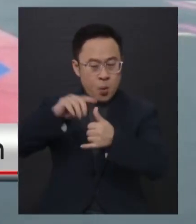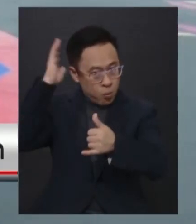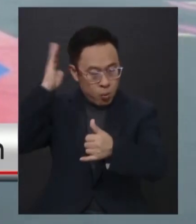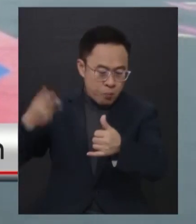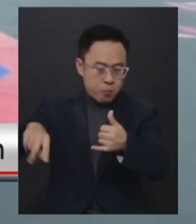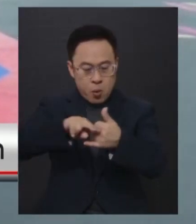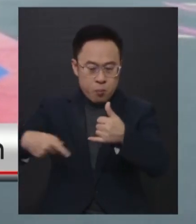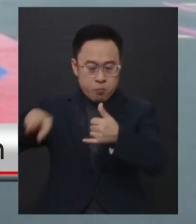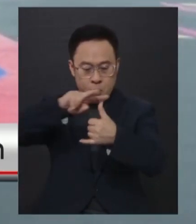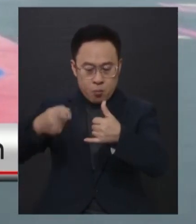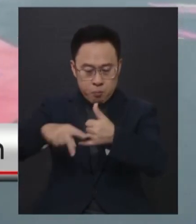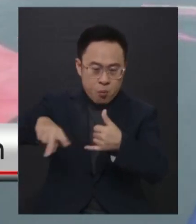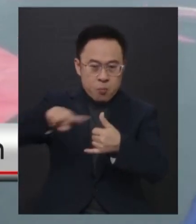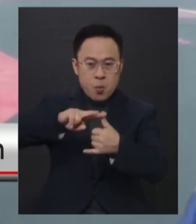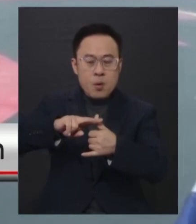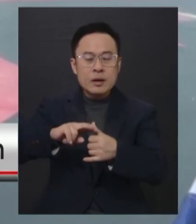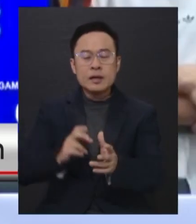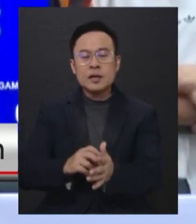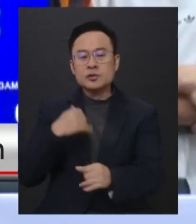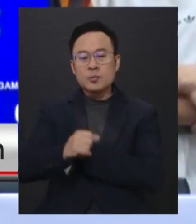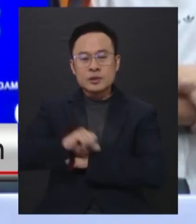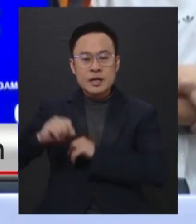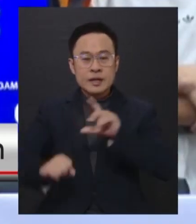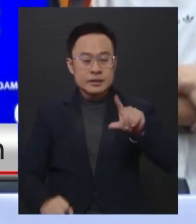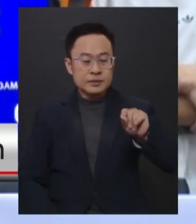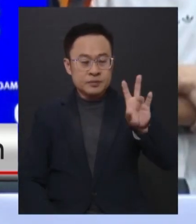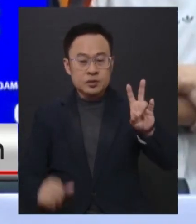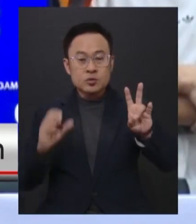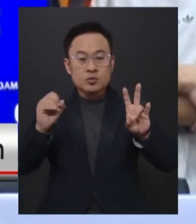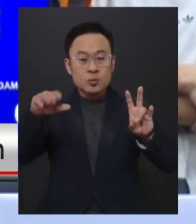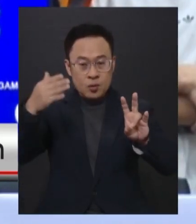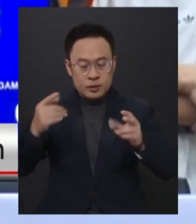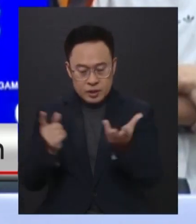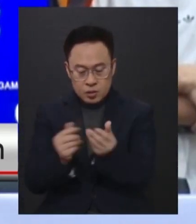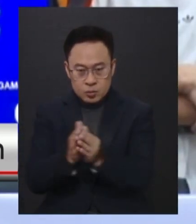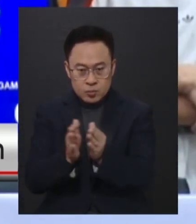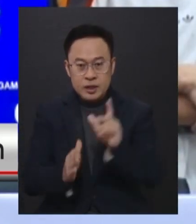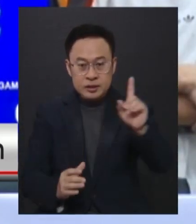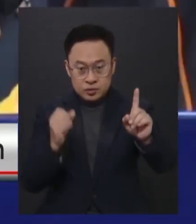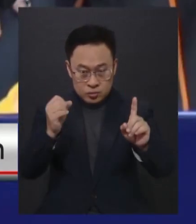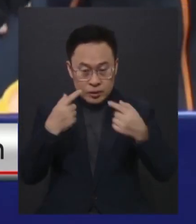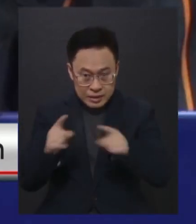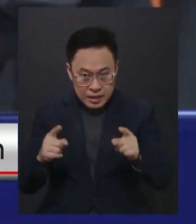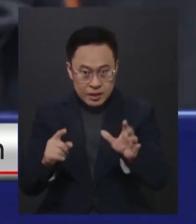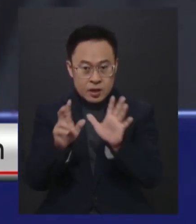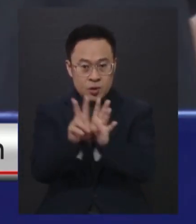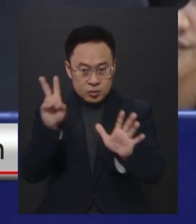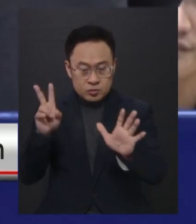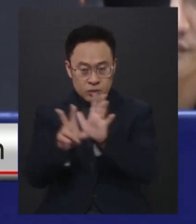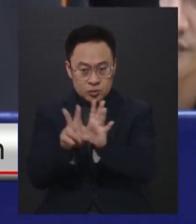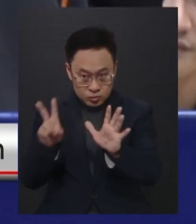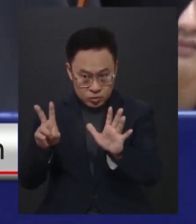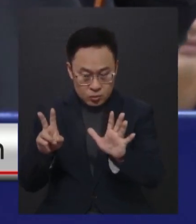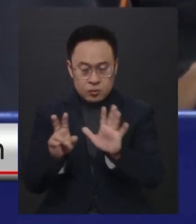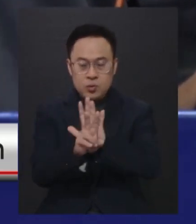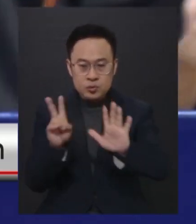เดียวเลยจนชนะขาดไปในยกแรก27-0ขึ้นนำไปก่อน1-0ยกค่ะแต่หลังจากนั้นค่ะพอมาย